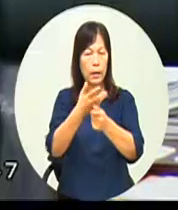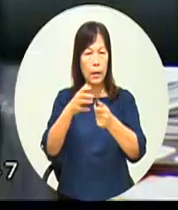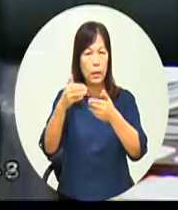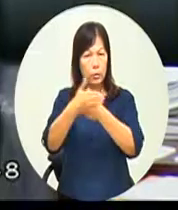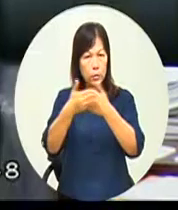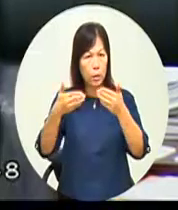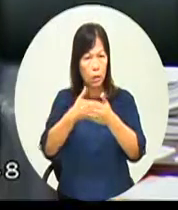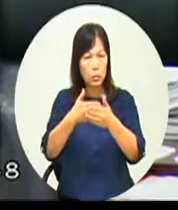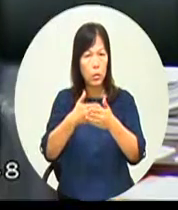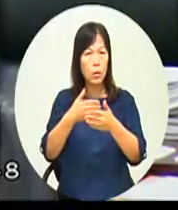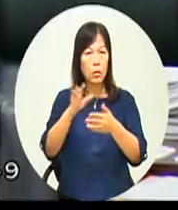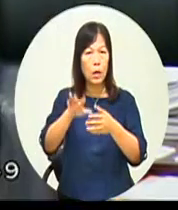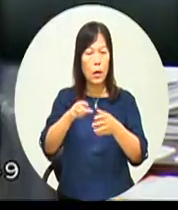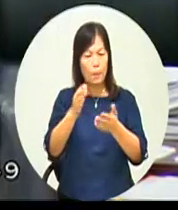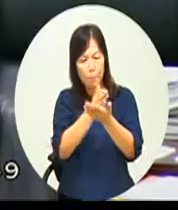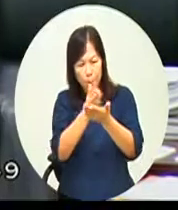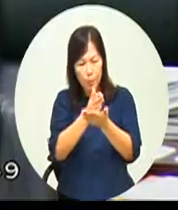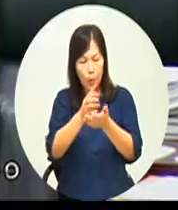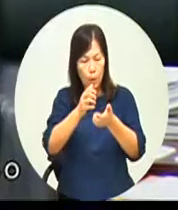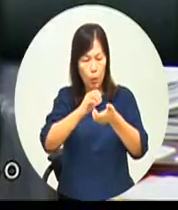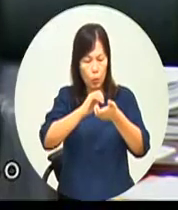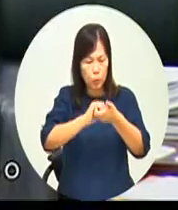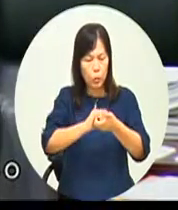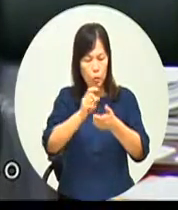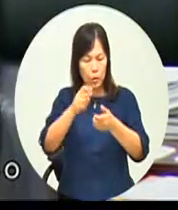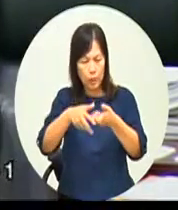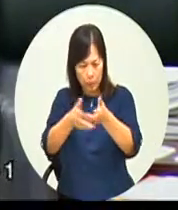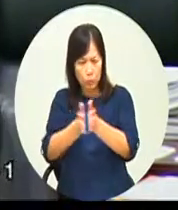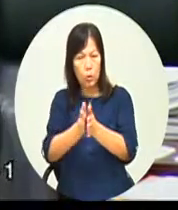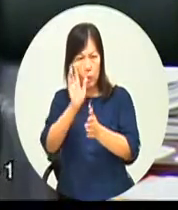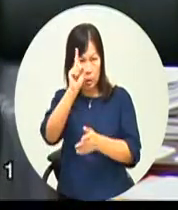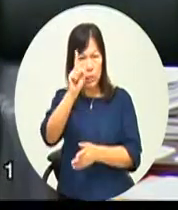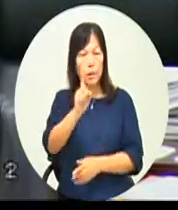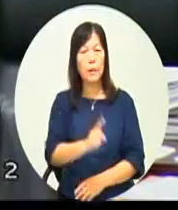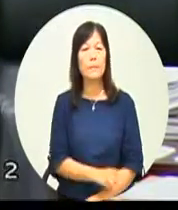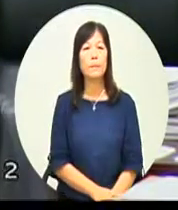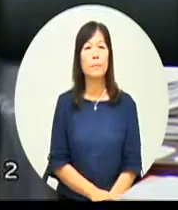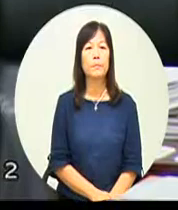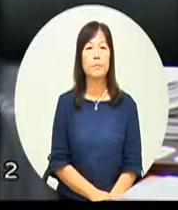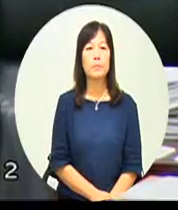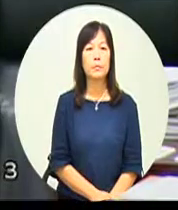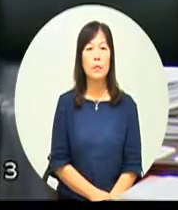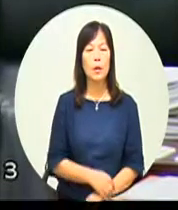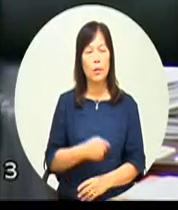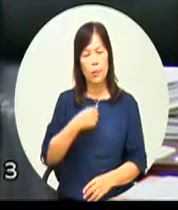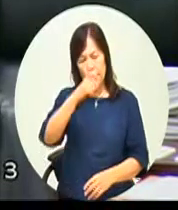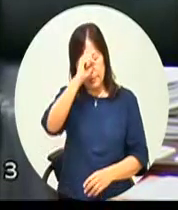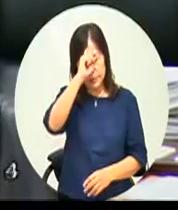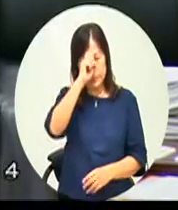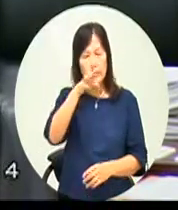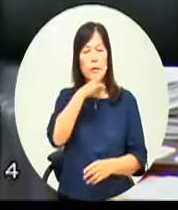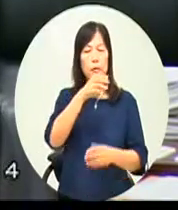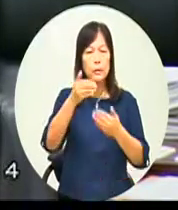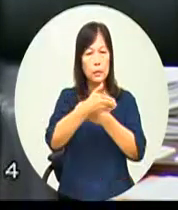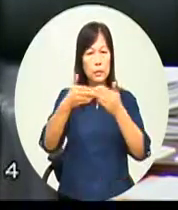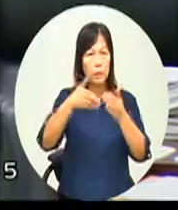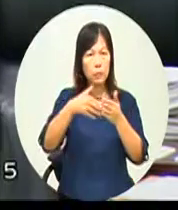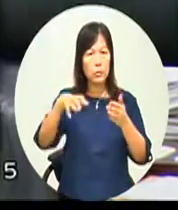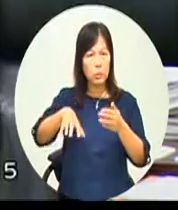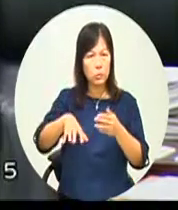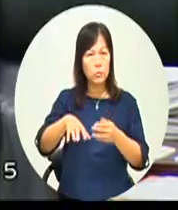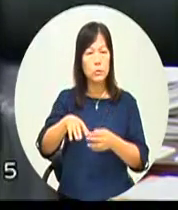通的一个评估很重要的一个单位，我在这里要先要求交通局就这个部分其实你们